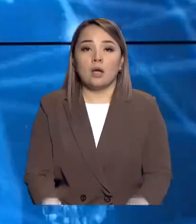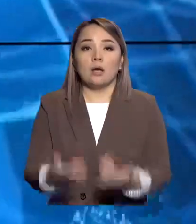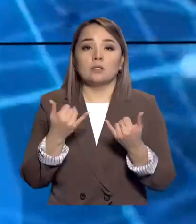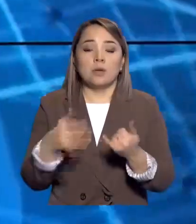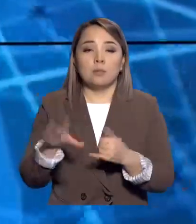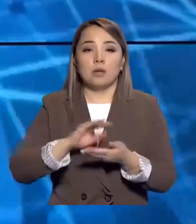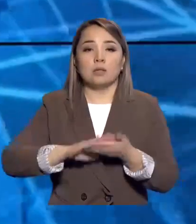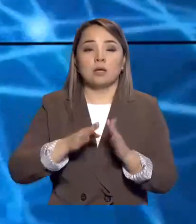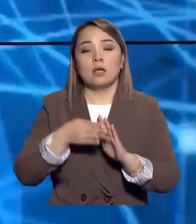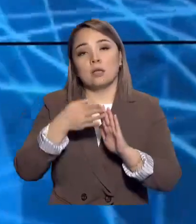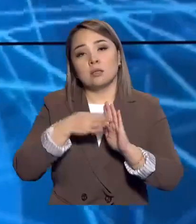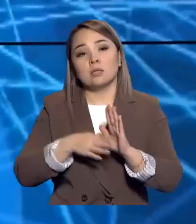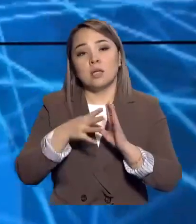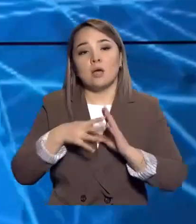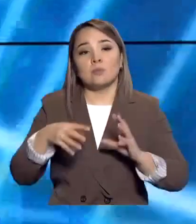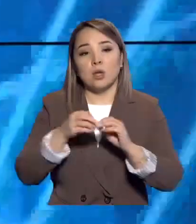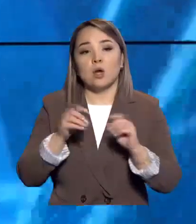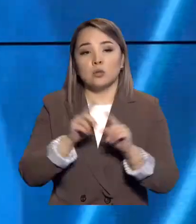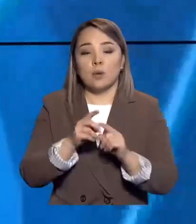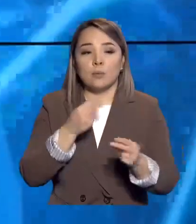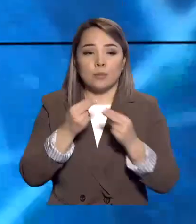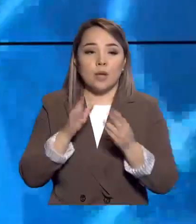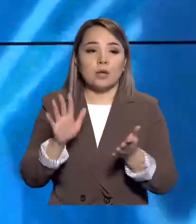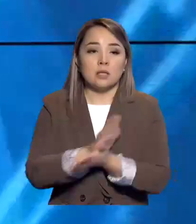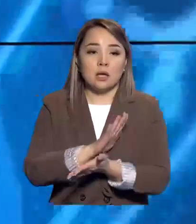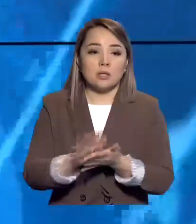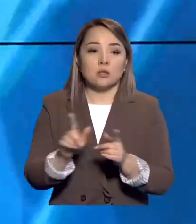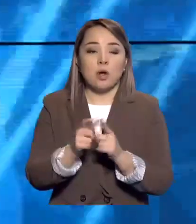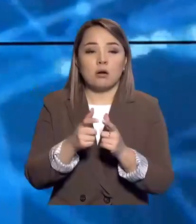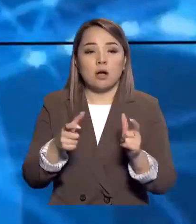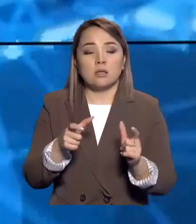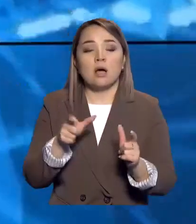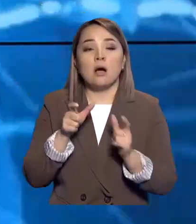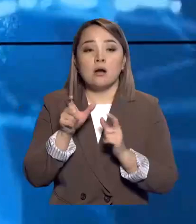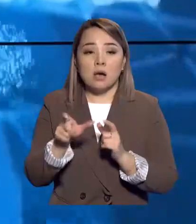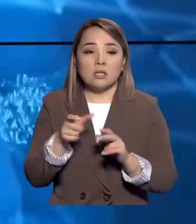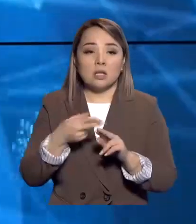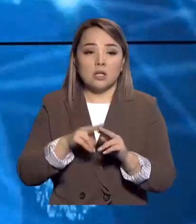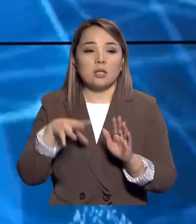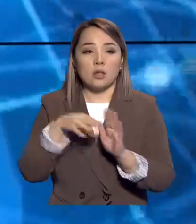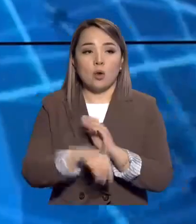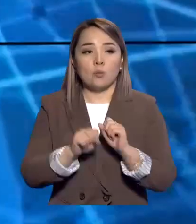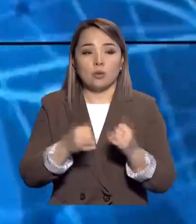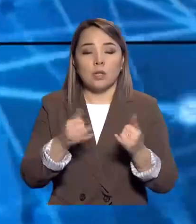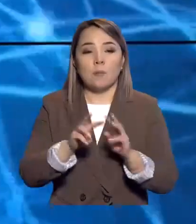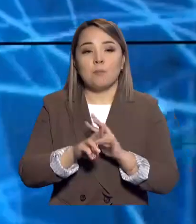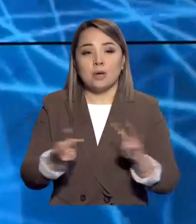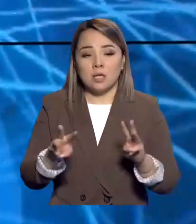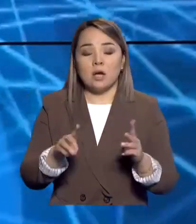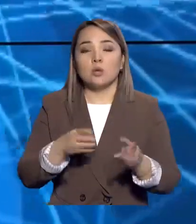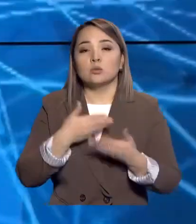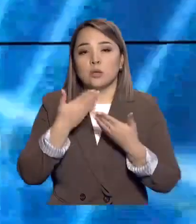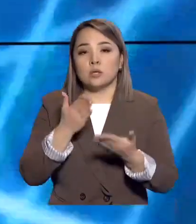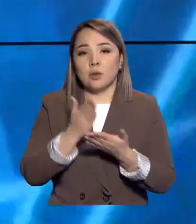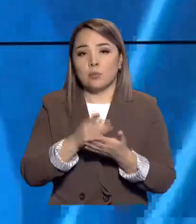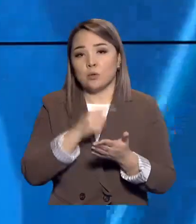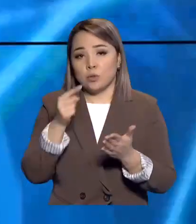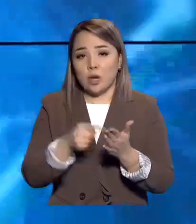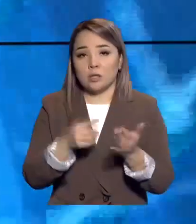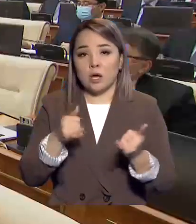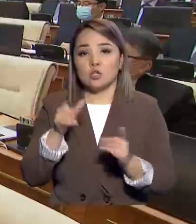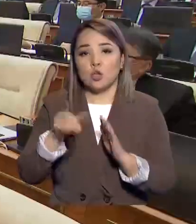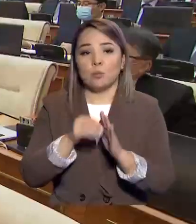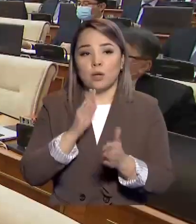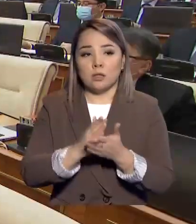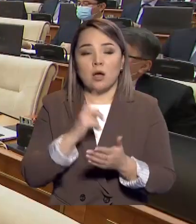Ал аз қамтылған отбасылар үшін тегін азық-түлік карталары енгізілуі мүмкін. Бүгін мәжілісте осындай бастама да көтерілді. Депутат Аманжан Жамаловтың